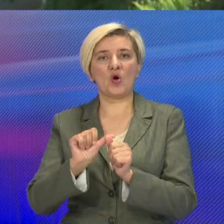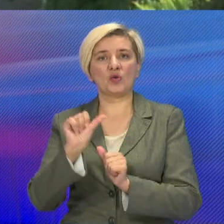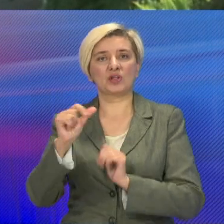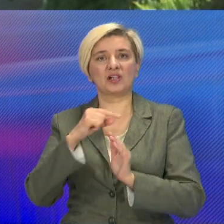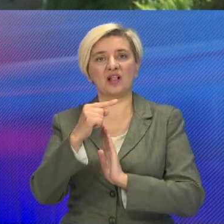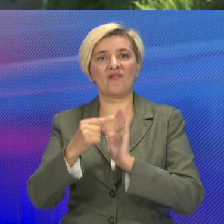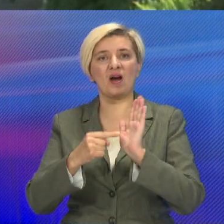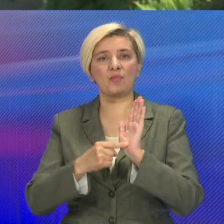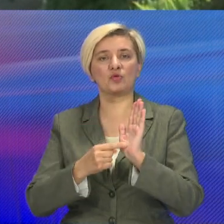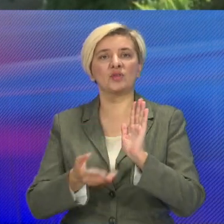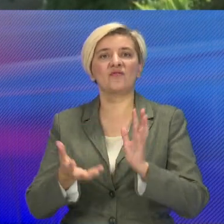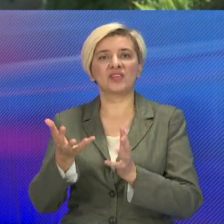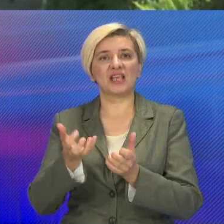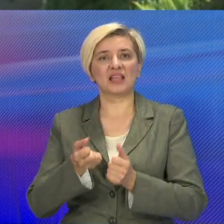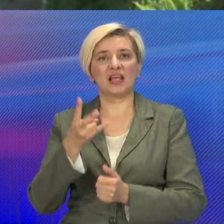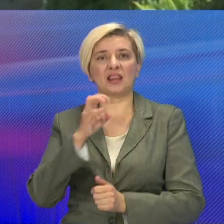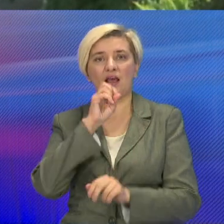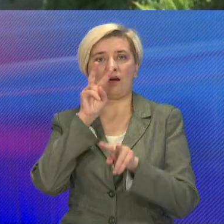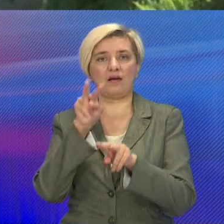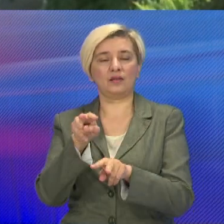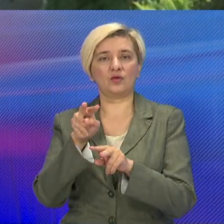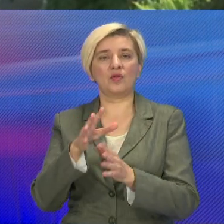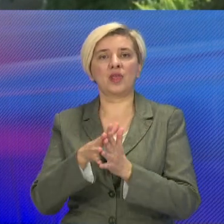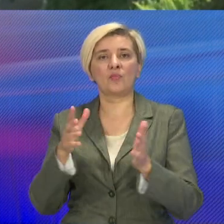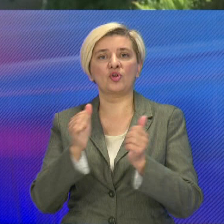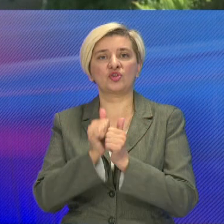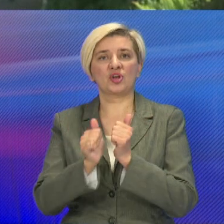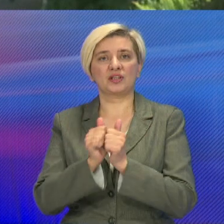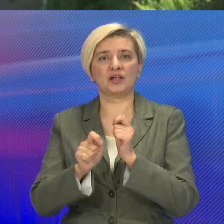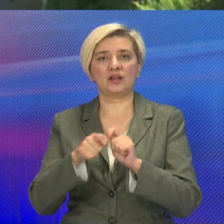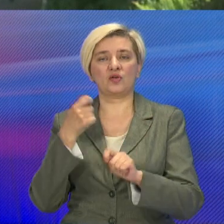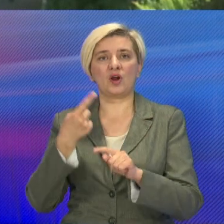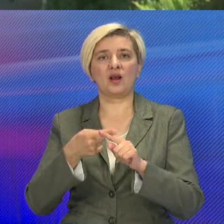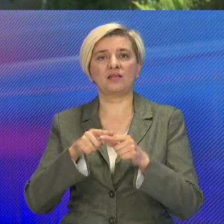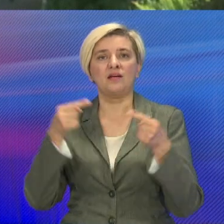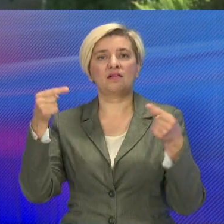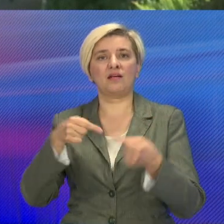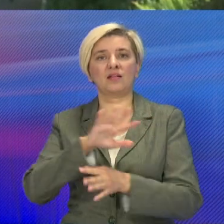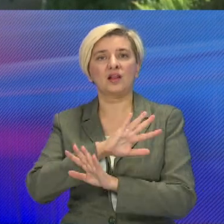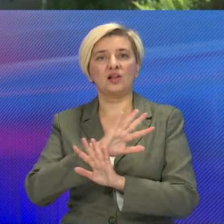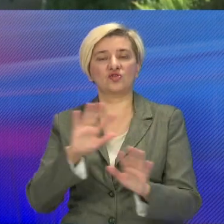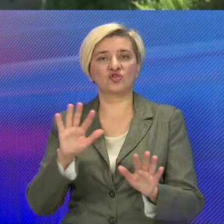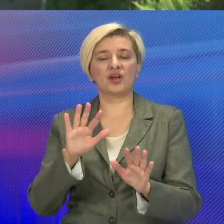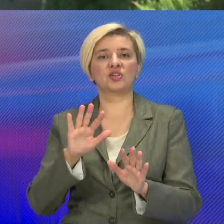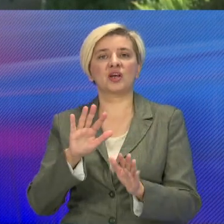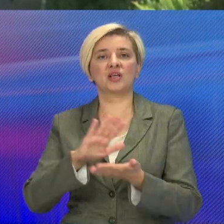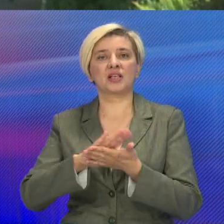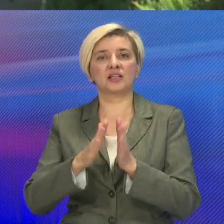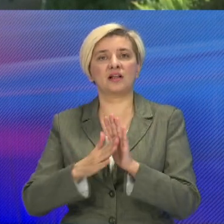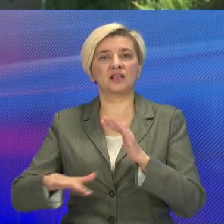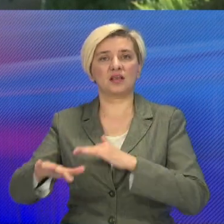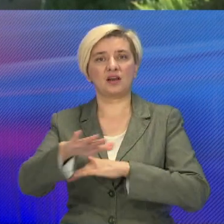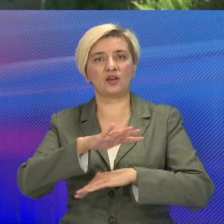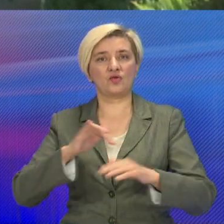на контроль. Наиболее часто выявляемое нарушение – это ненадлежащее состояние территорий,